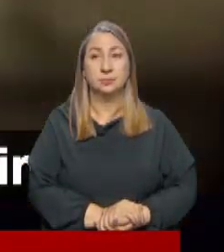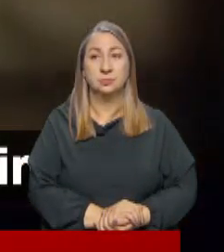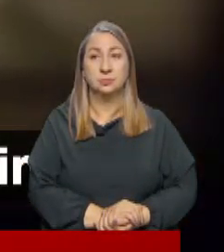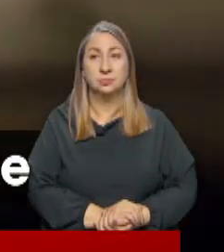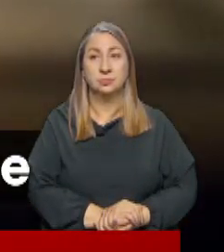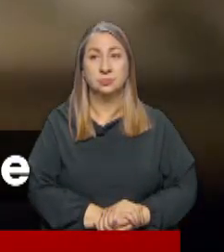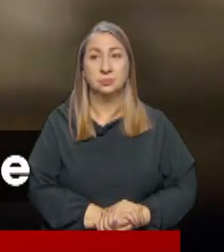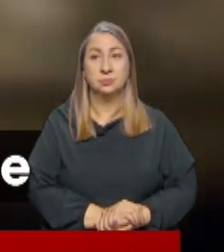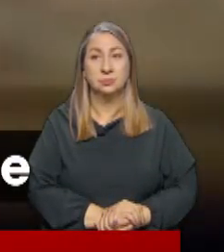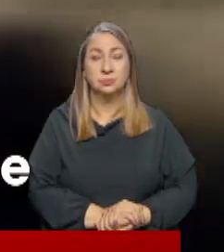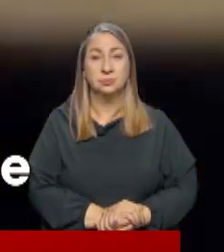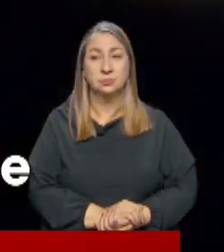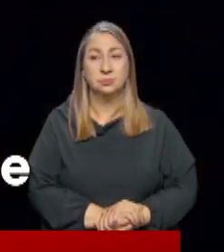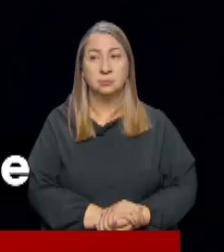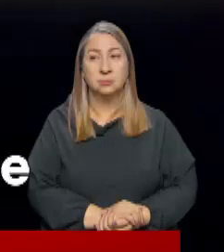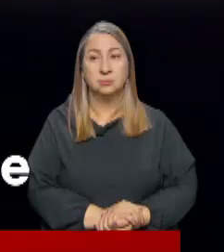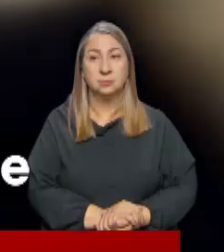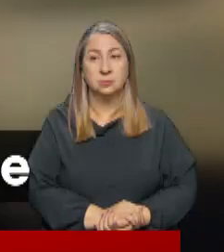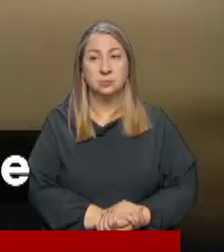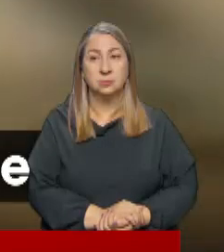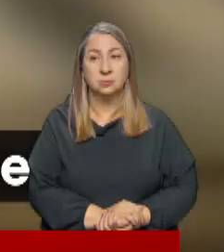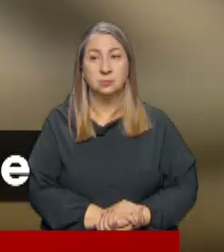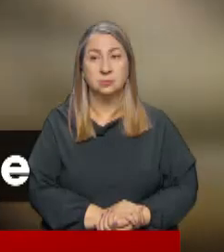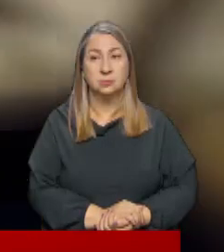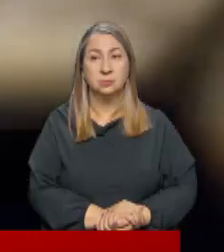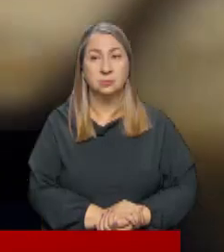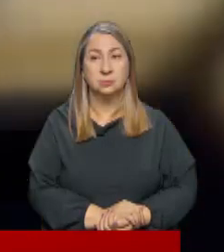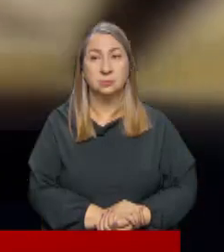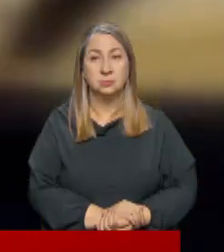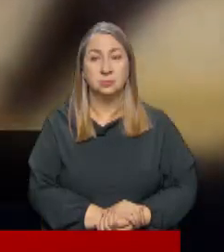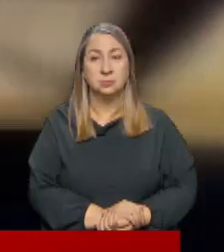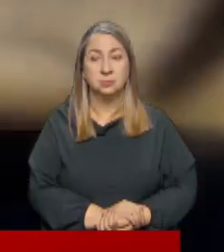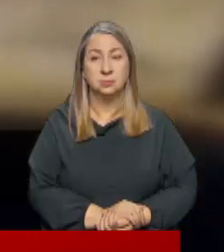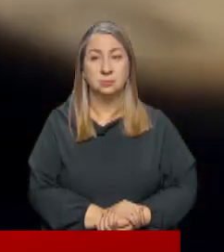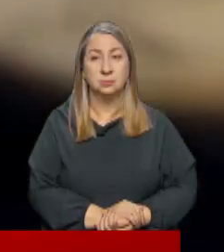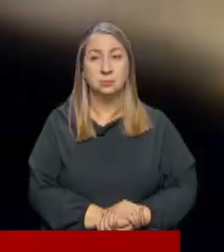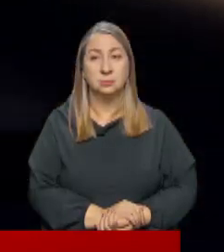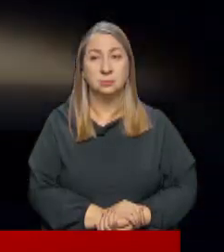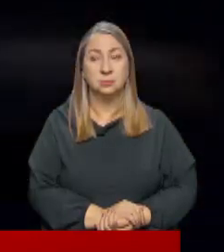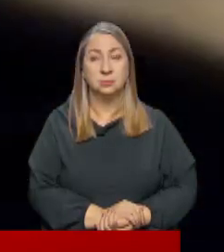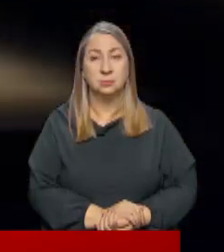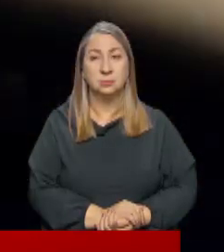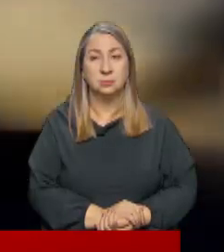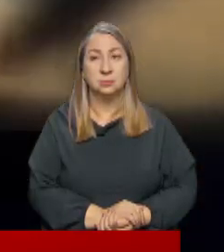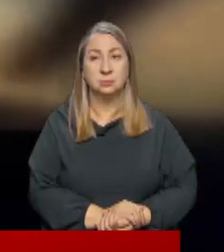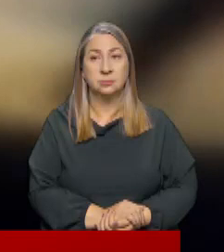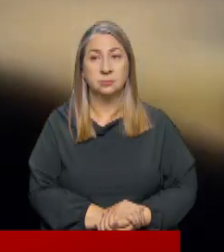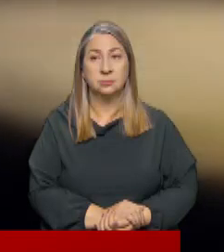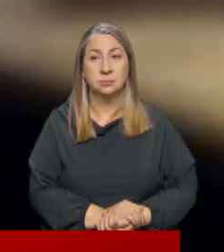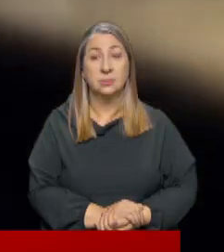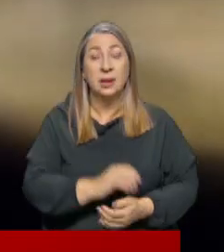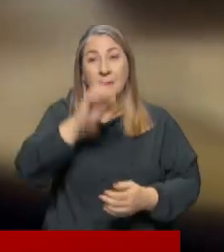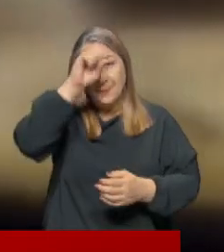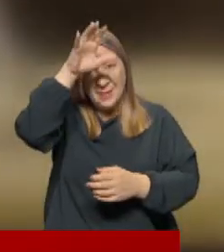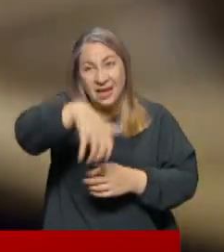toprağı yükleyeceğim ve arkadaşlar öncülük yapacak, götürecekler. Ne yazık ki maalesef siyanür topraklarımızda.